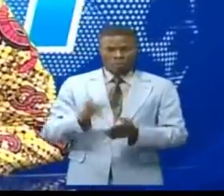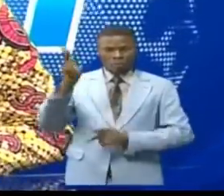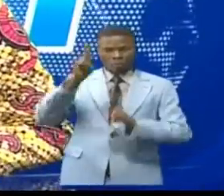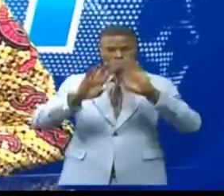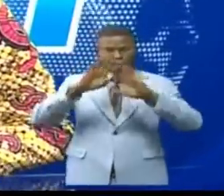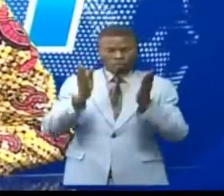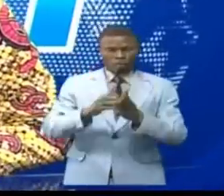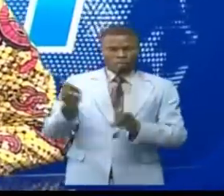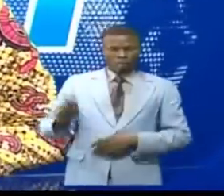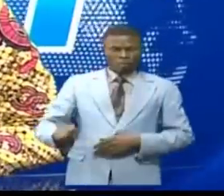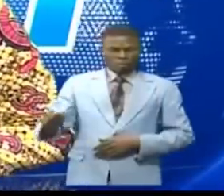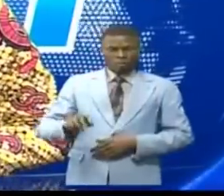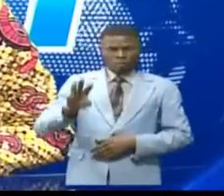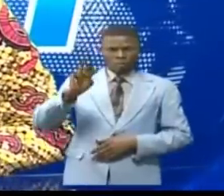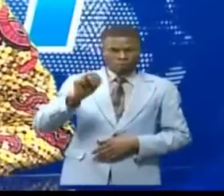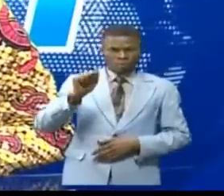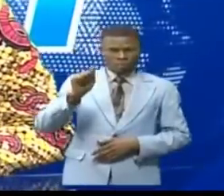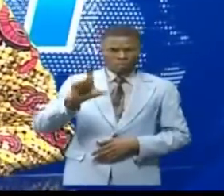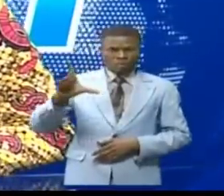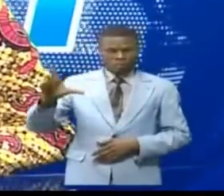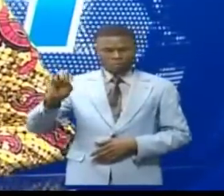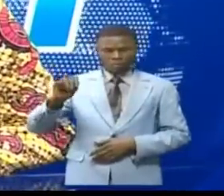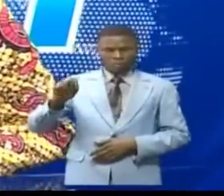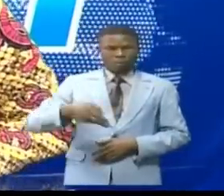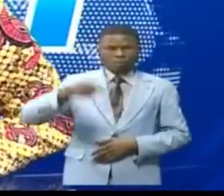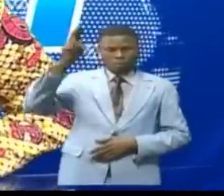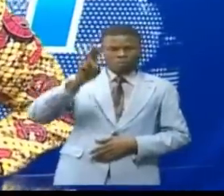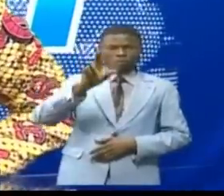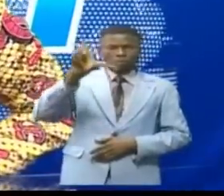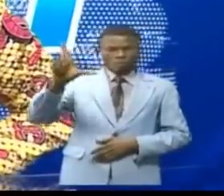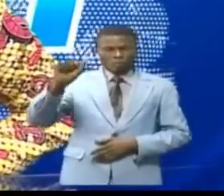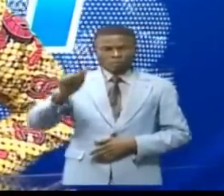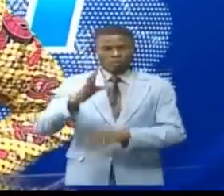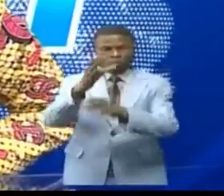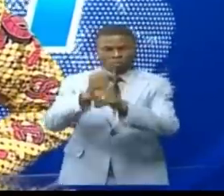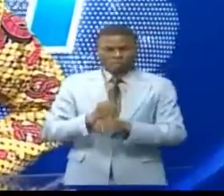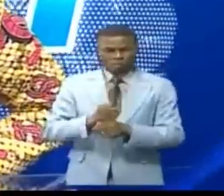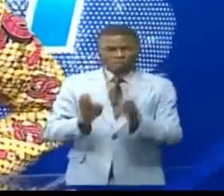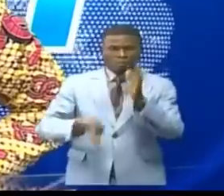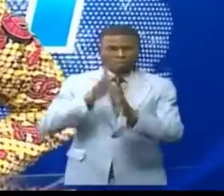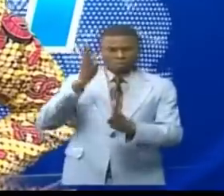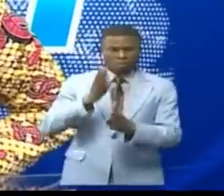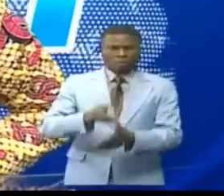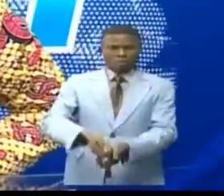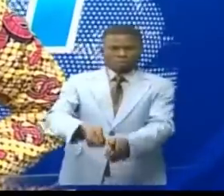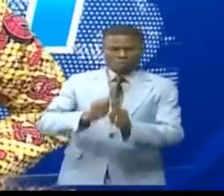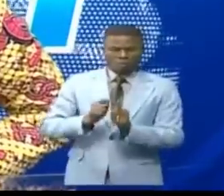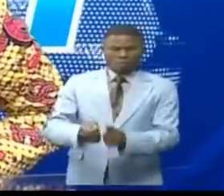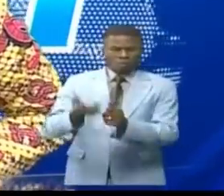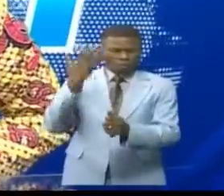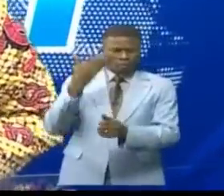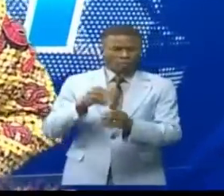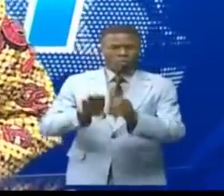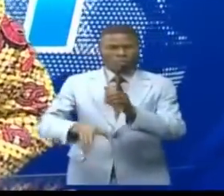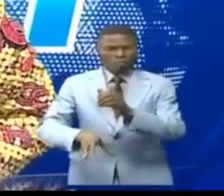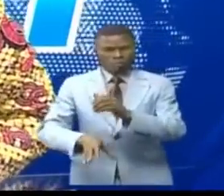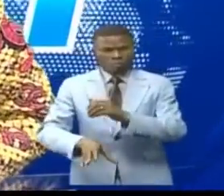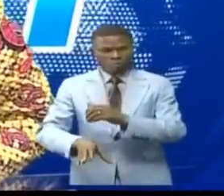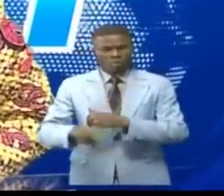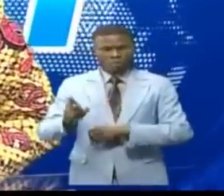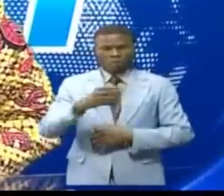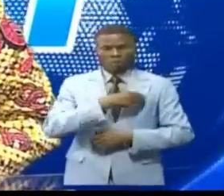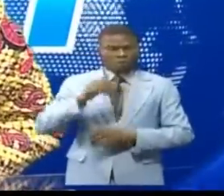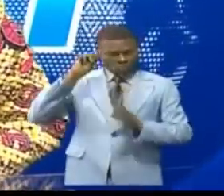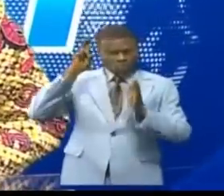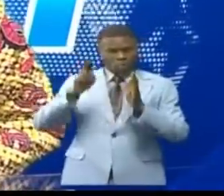du territoire Malembankoulou dans les Olomami qui vient d'être dotée de 14 puits de forage d'eau et la gouverneure Isabelle Yumba